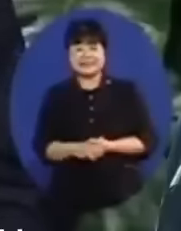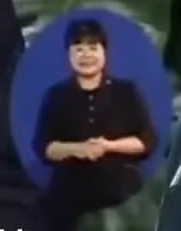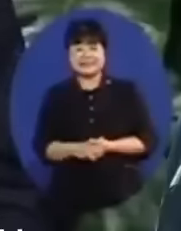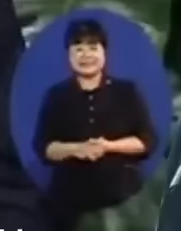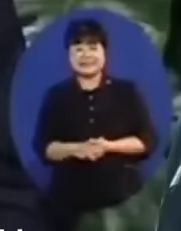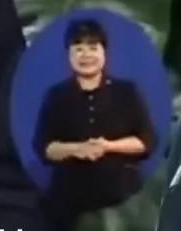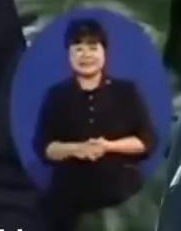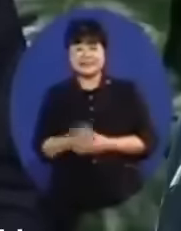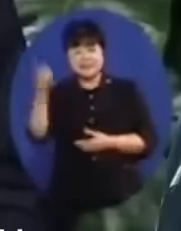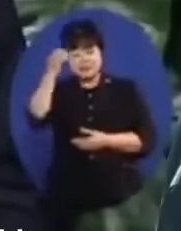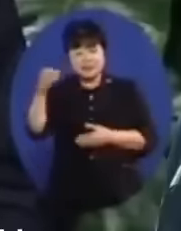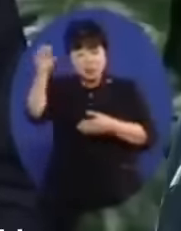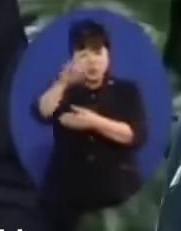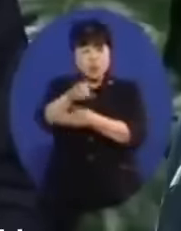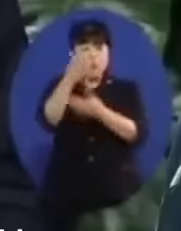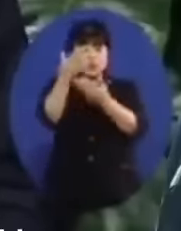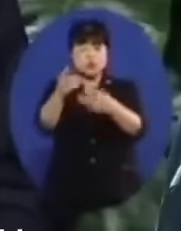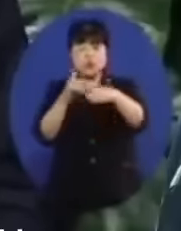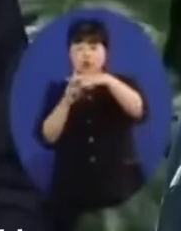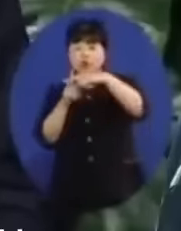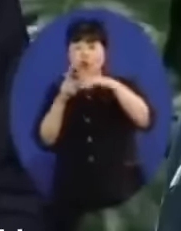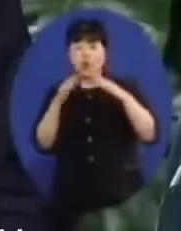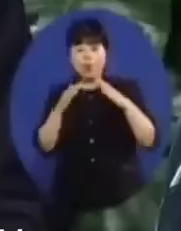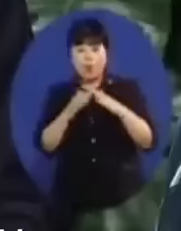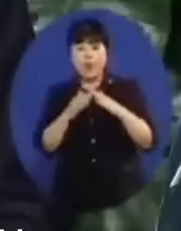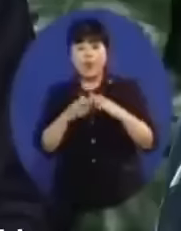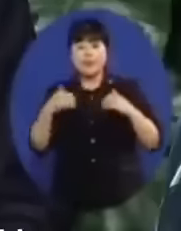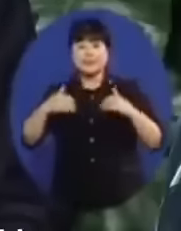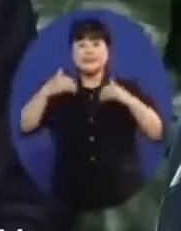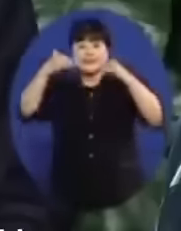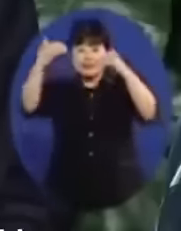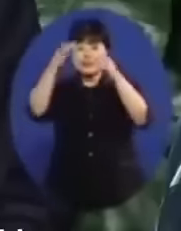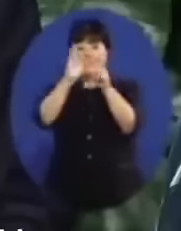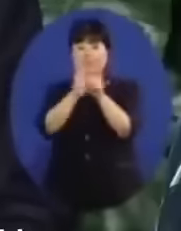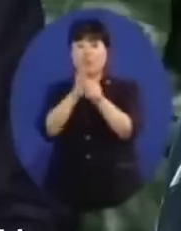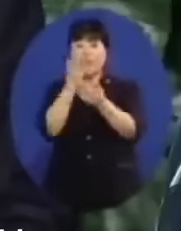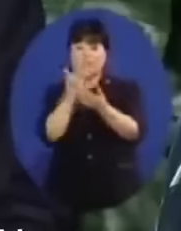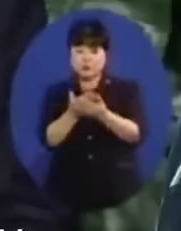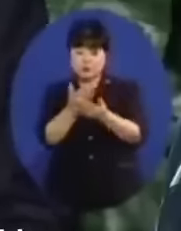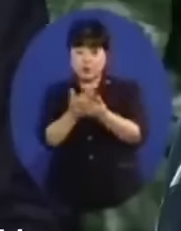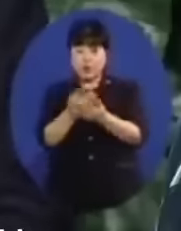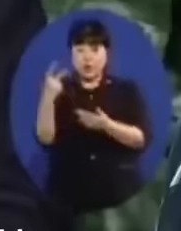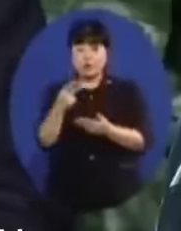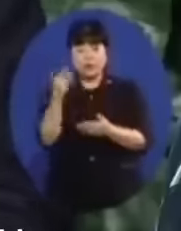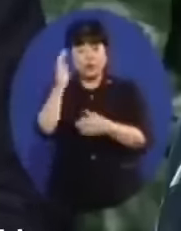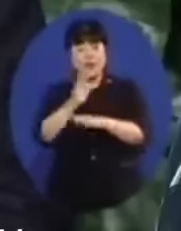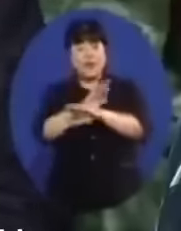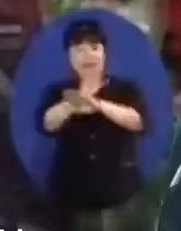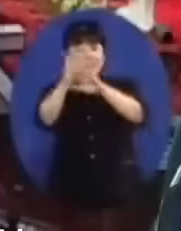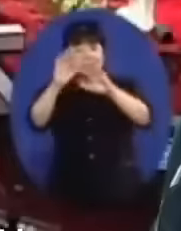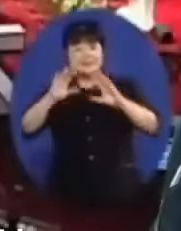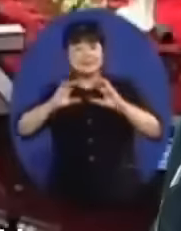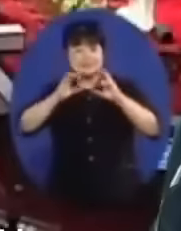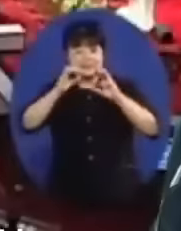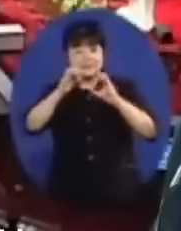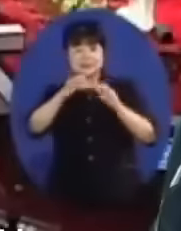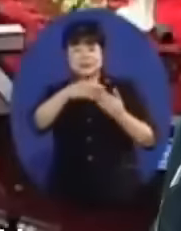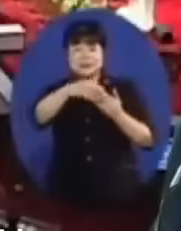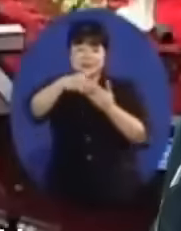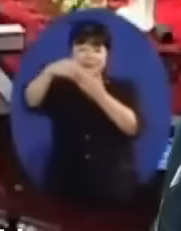다시 성령을 부어주셔서 교회를 자라게 하셔서 이제는 하늘로